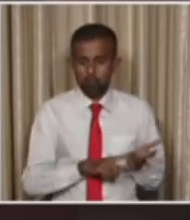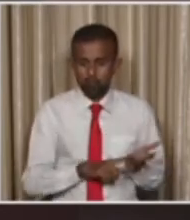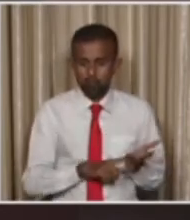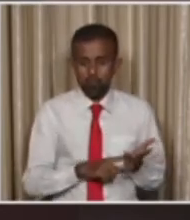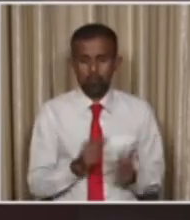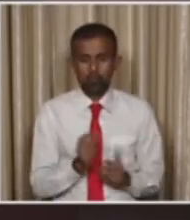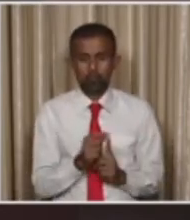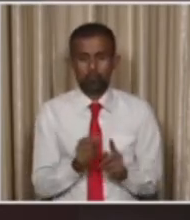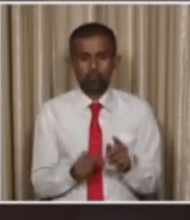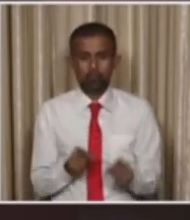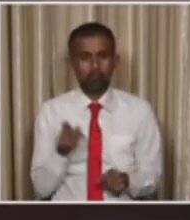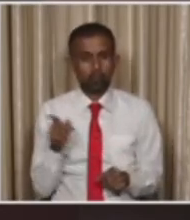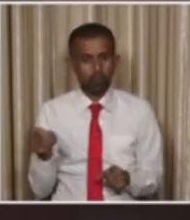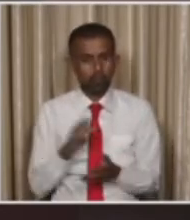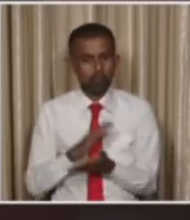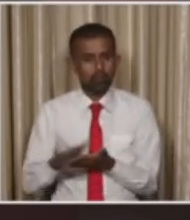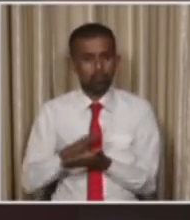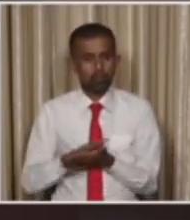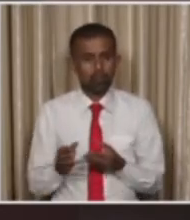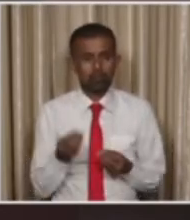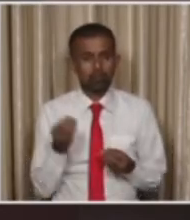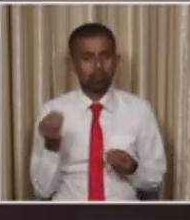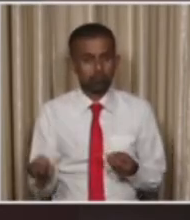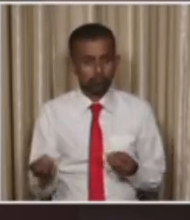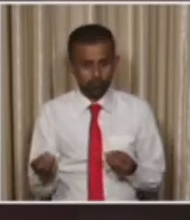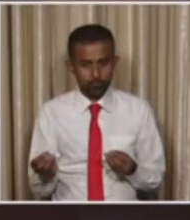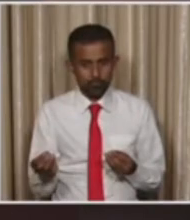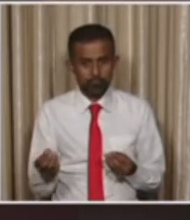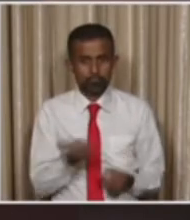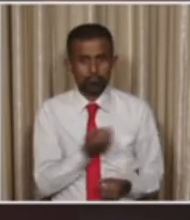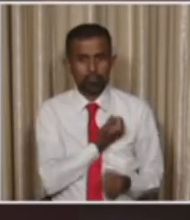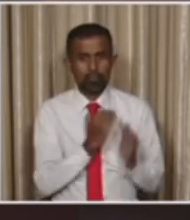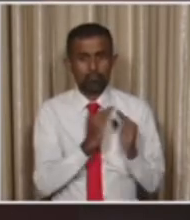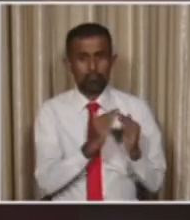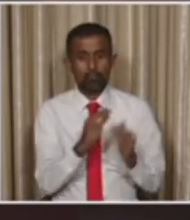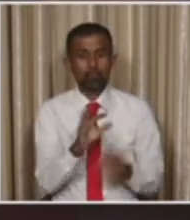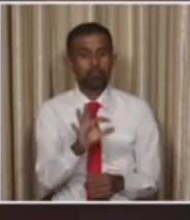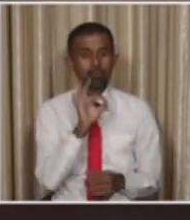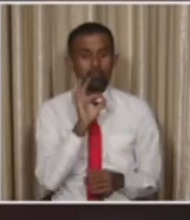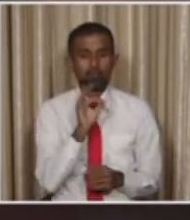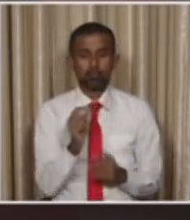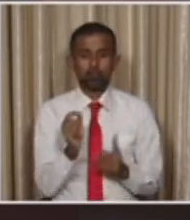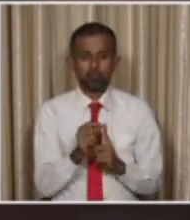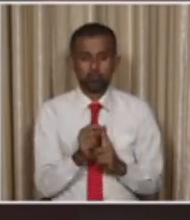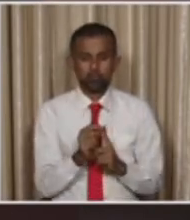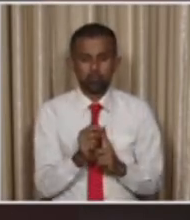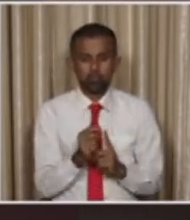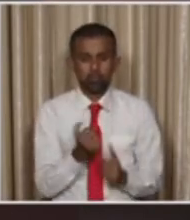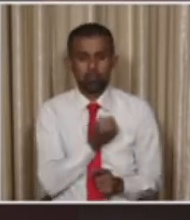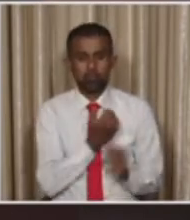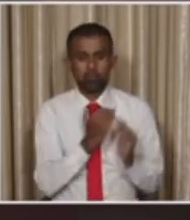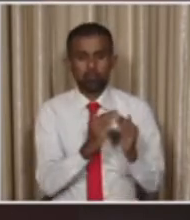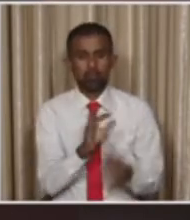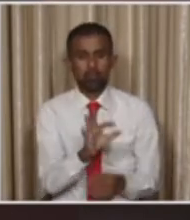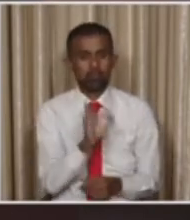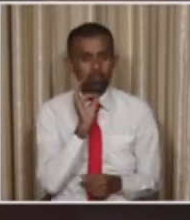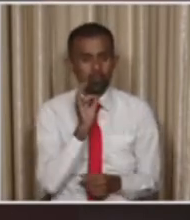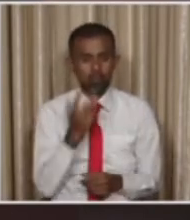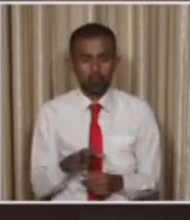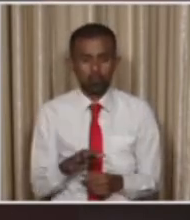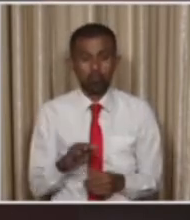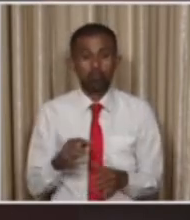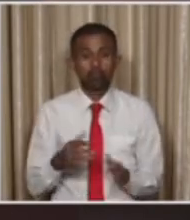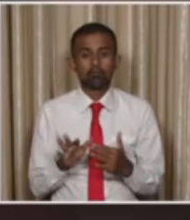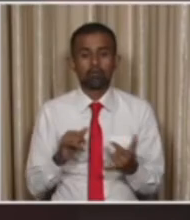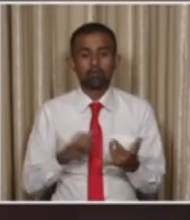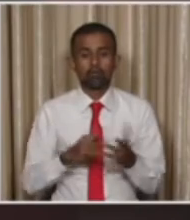මිනිස්සුන්ට කරේ පොඩි රෝහල් තෝරගෙන පොඩි මිනිහා යන රෝහල් තෝරගෙන ඒ වගේම සක්වල